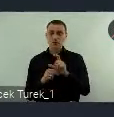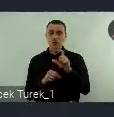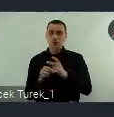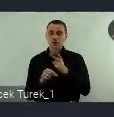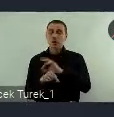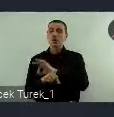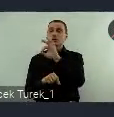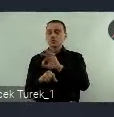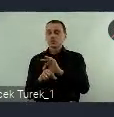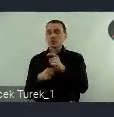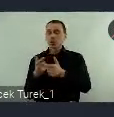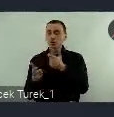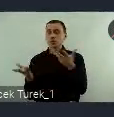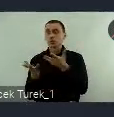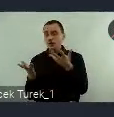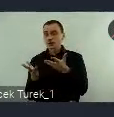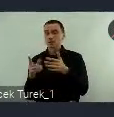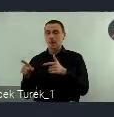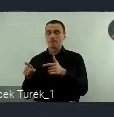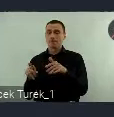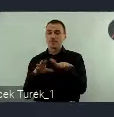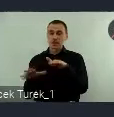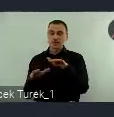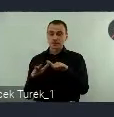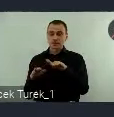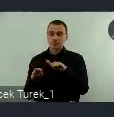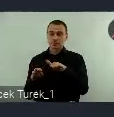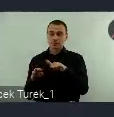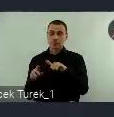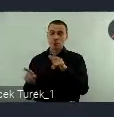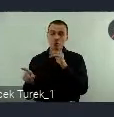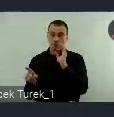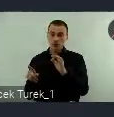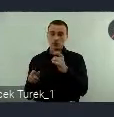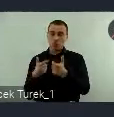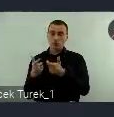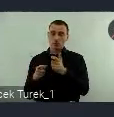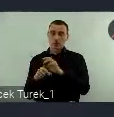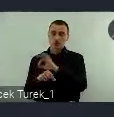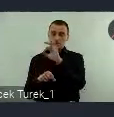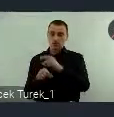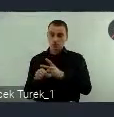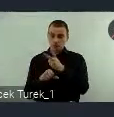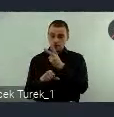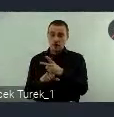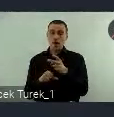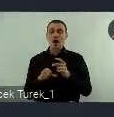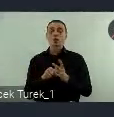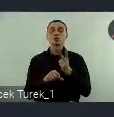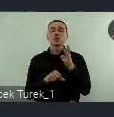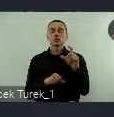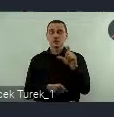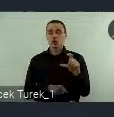gdy robicie coś gdzieś i musicie to miejsce znaczy musicie zapewnić by to było miejsca dostępne architektonicznie A dostępność cyfrowa gdy